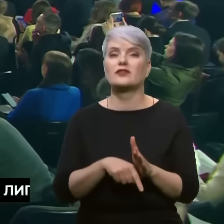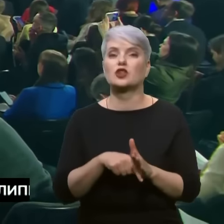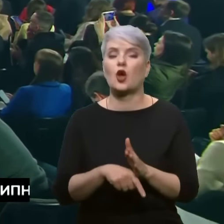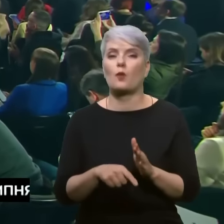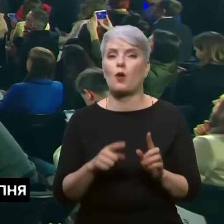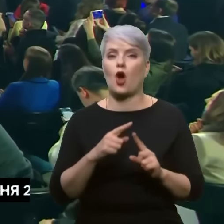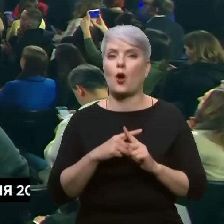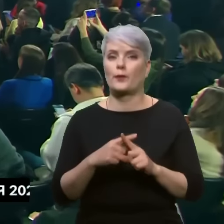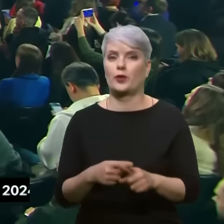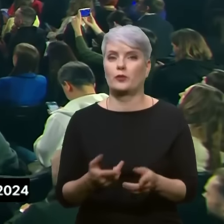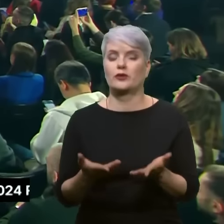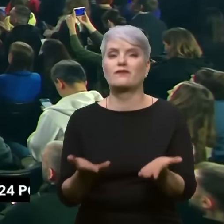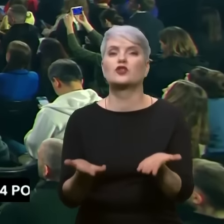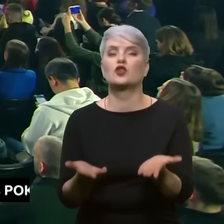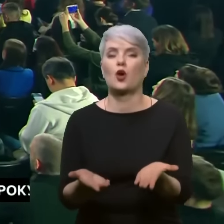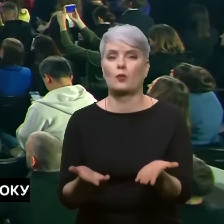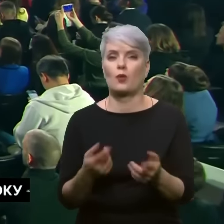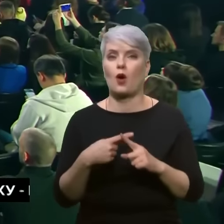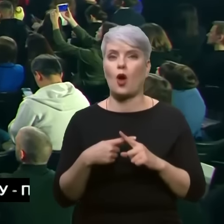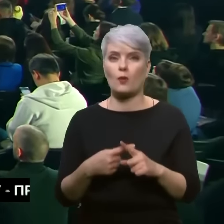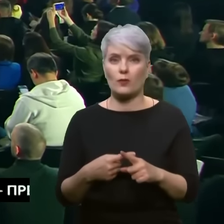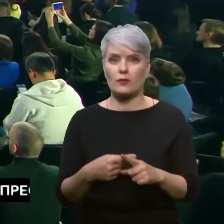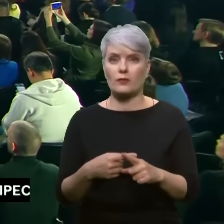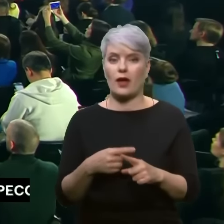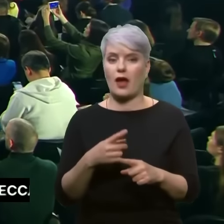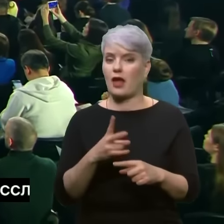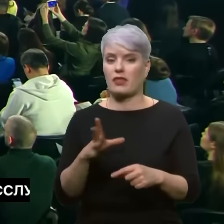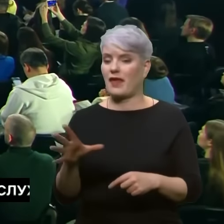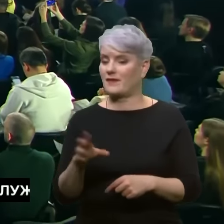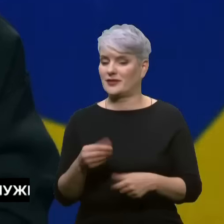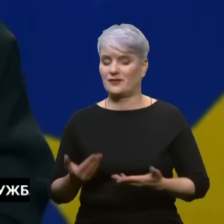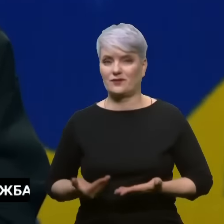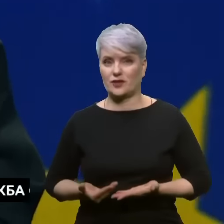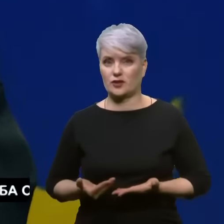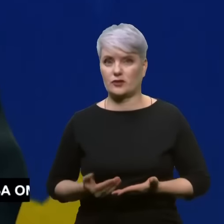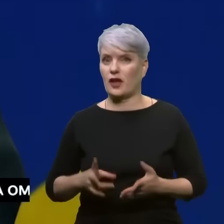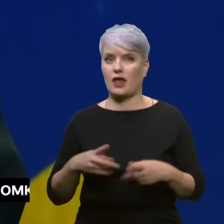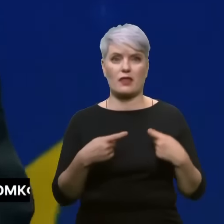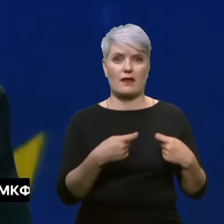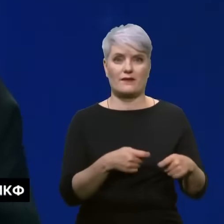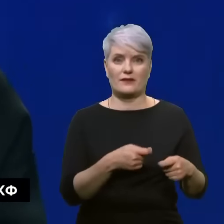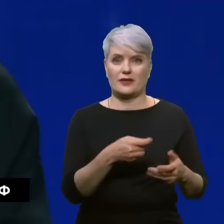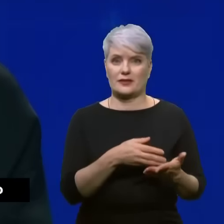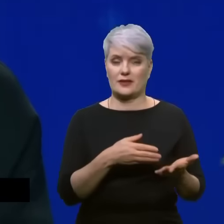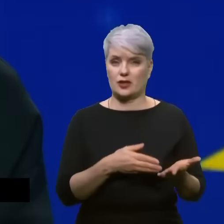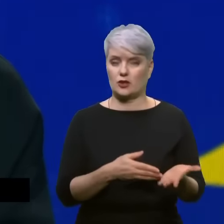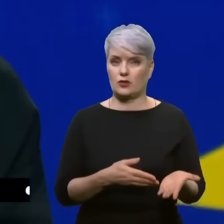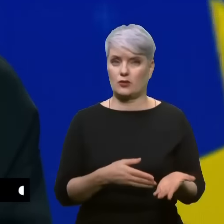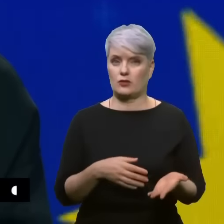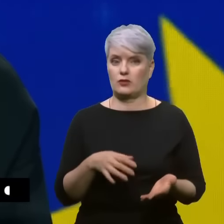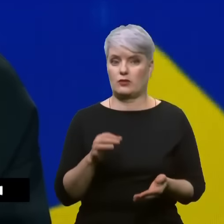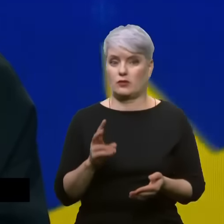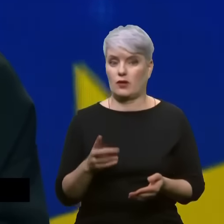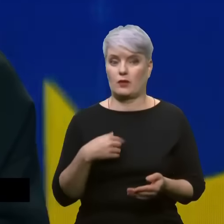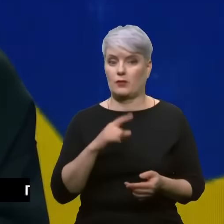готові. Скажіть, в чому? Компроміс не всім нам вижити. Не вивезти це зерно. В чому? Ми сказали, окей, ми не